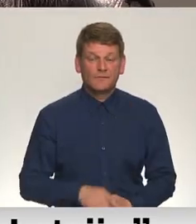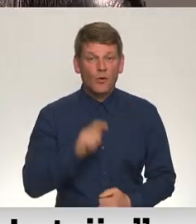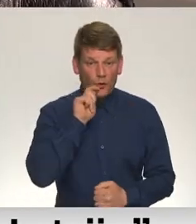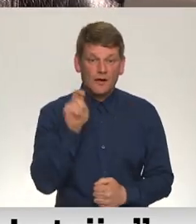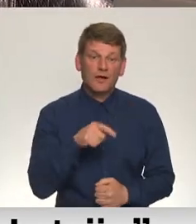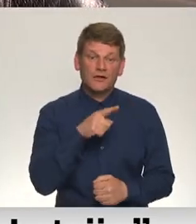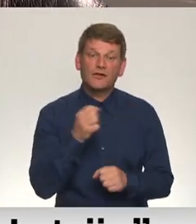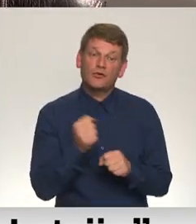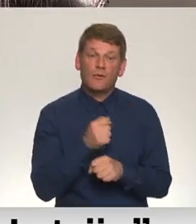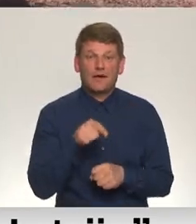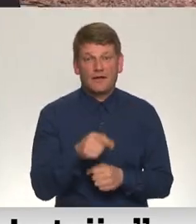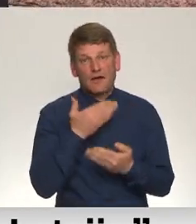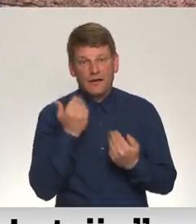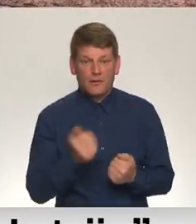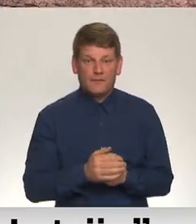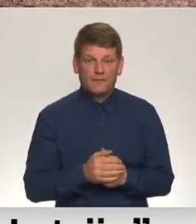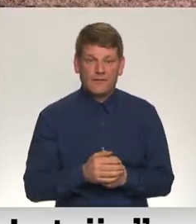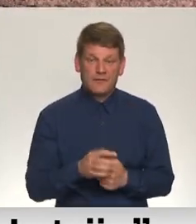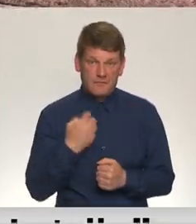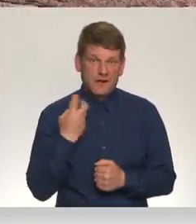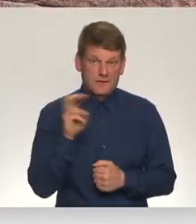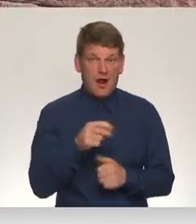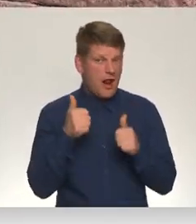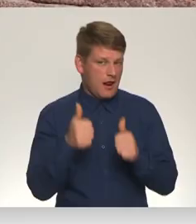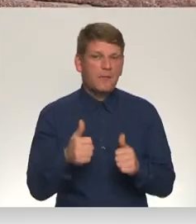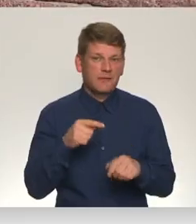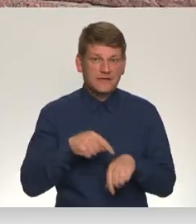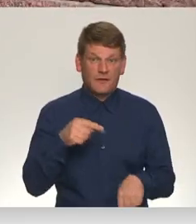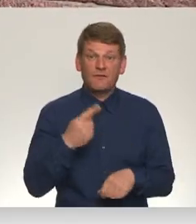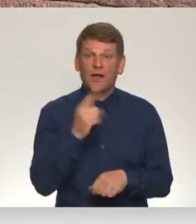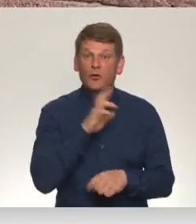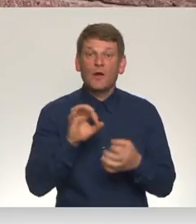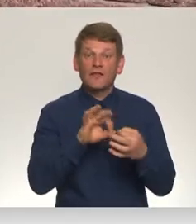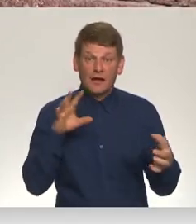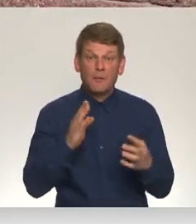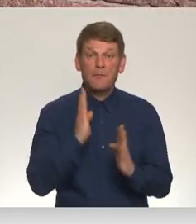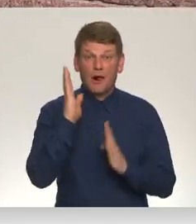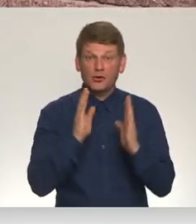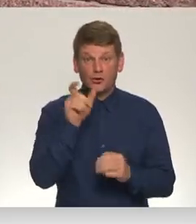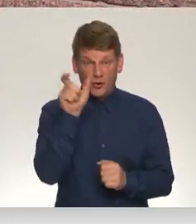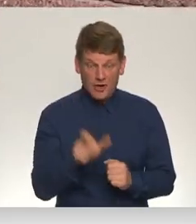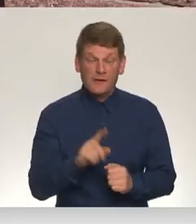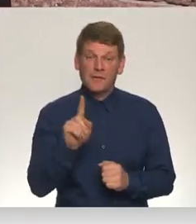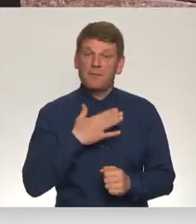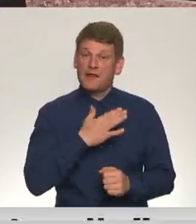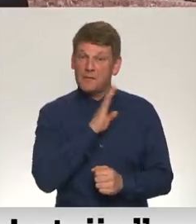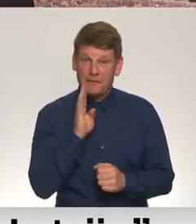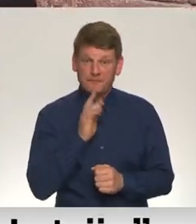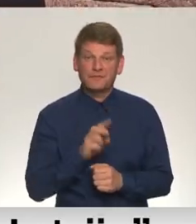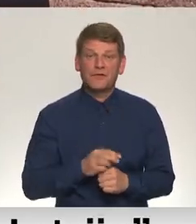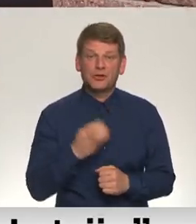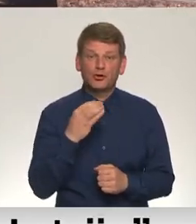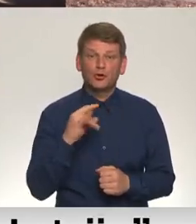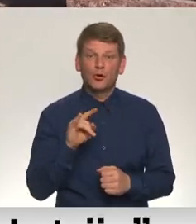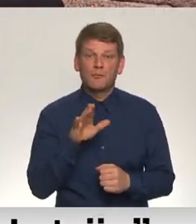Ukrainā tomēr tas tā. Es nāku ar ļoti labām sajūtām, jo viena no neatkarības balsotājām ir mana mamma. Velti Čabata